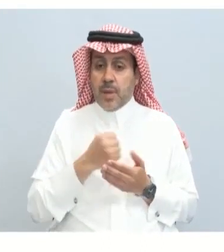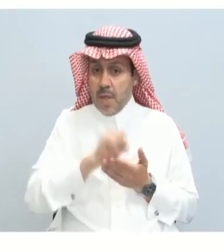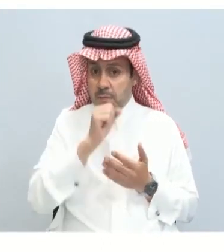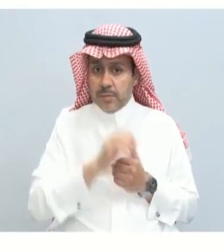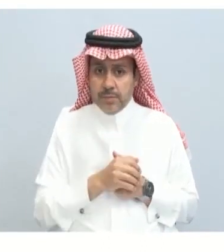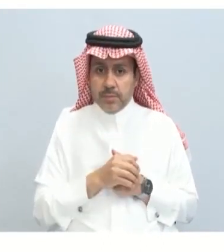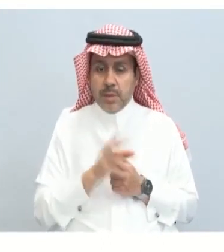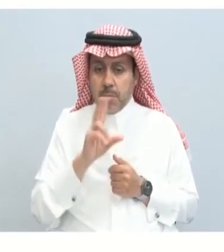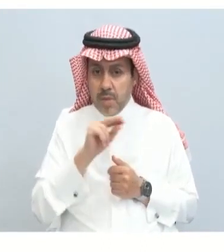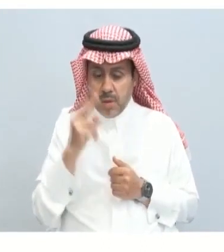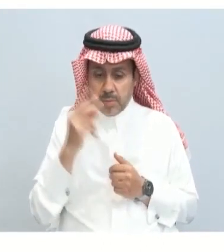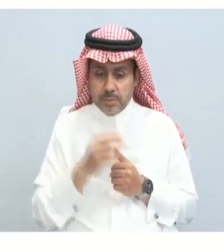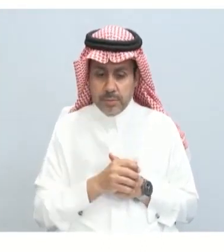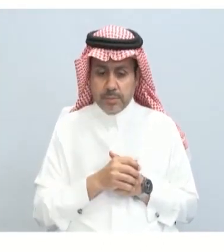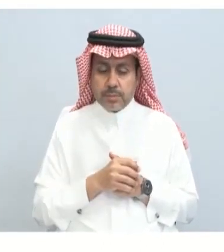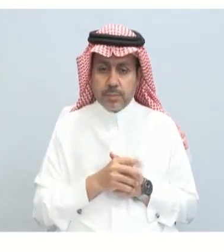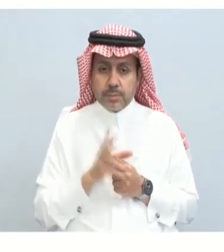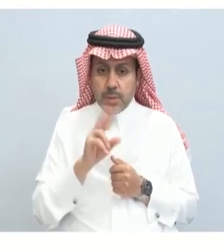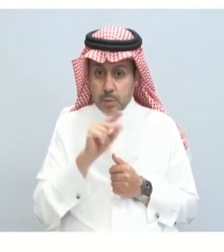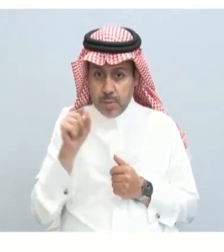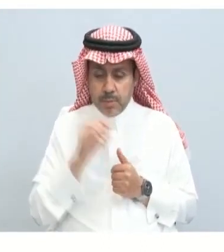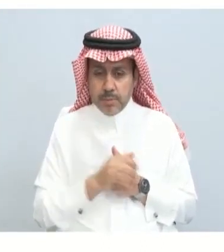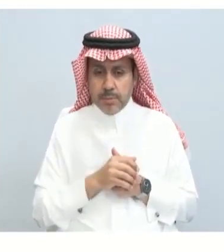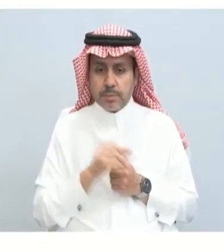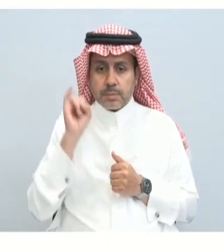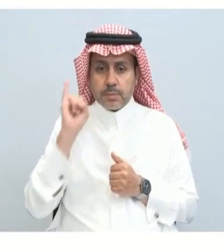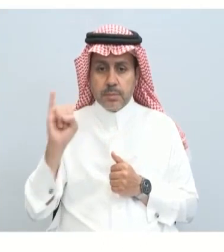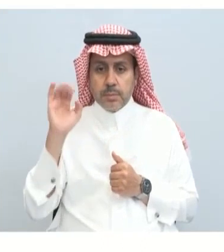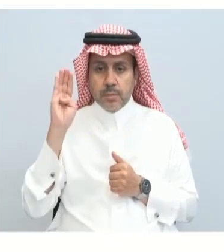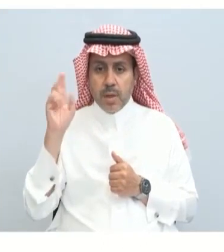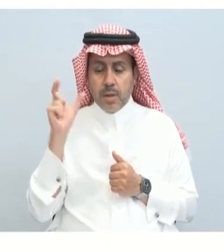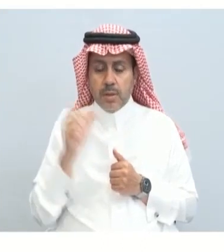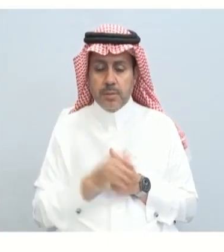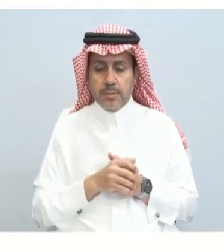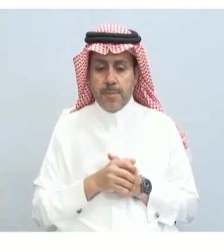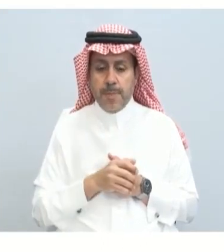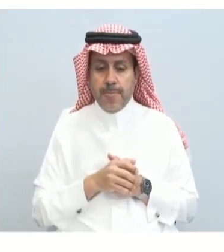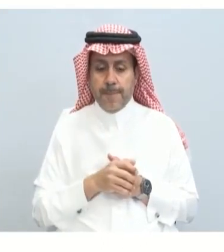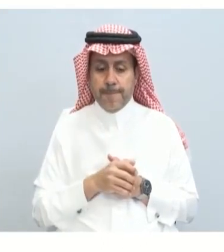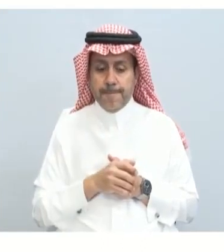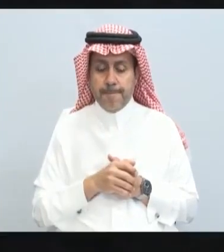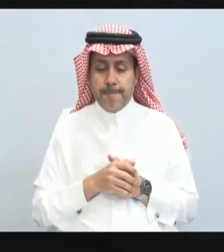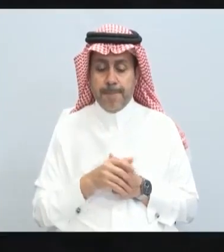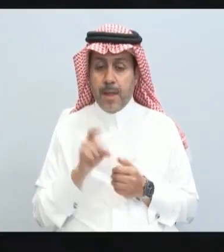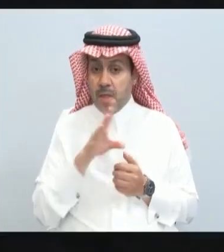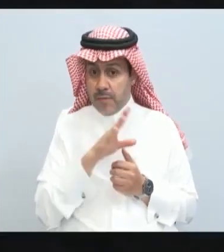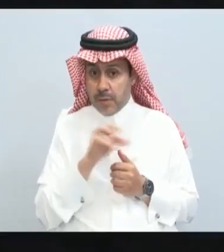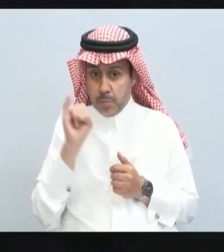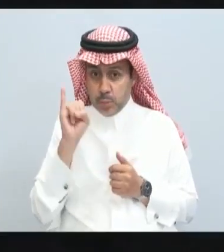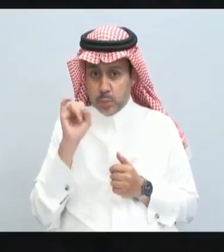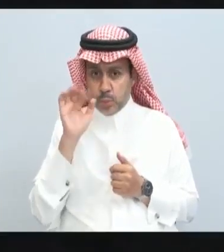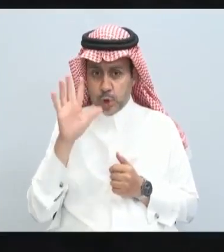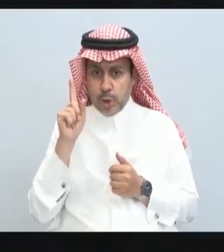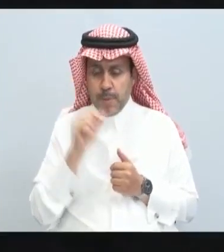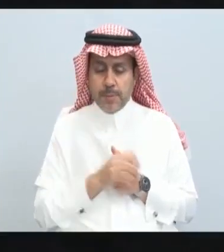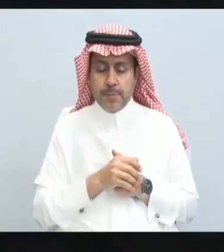للمثال الثاني للمشبه به هي استعاره مكنيه تسمى استعاره مكنيه معنى اني حذفت مشبه به وبقيت المشبه